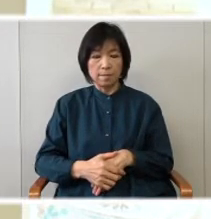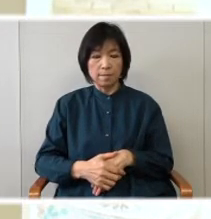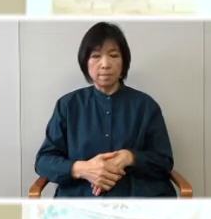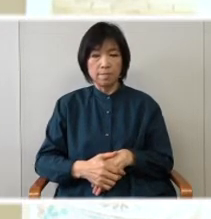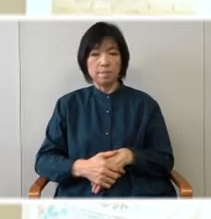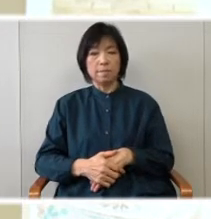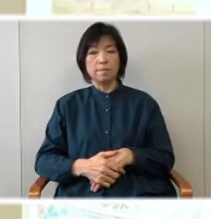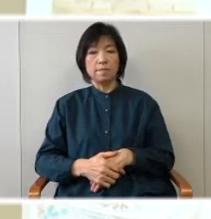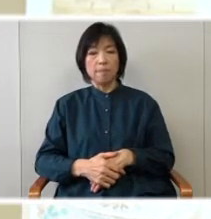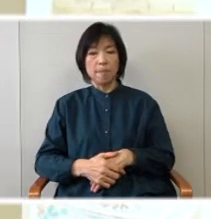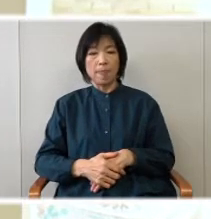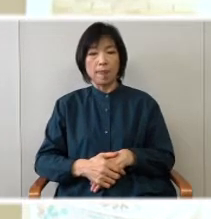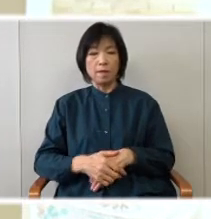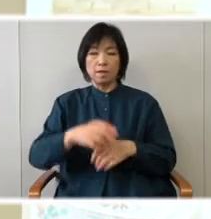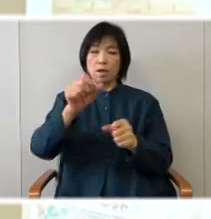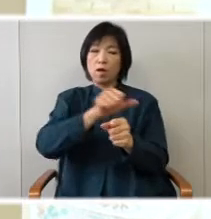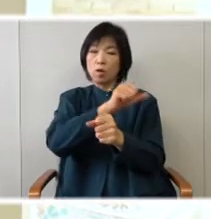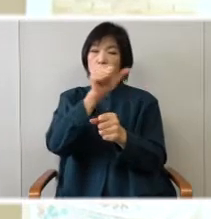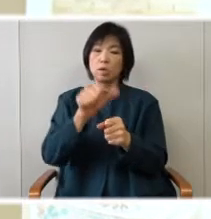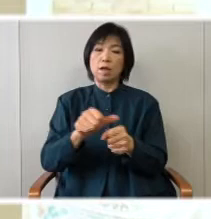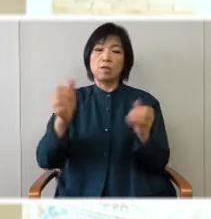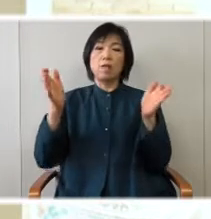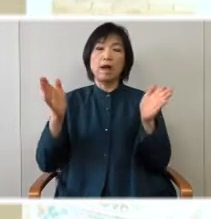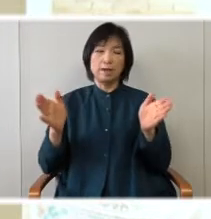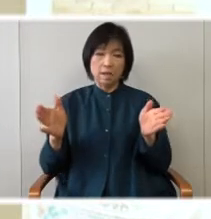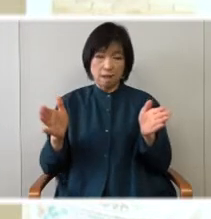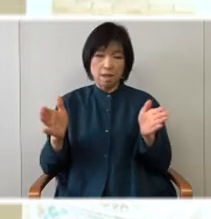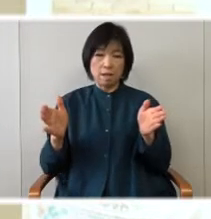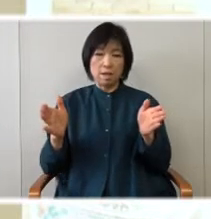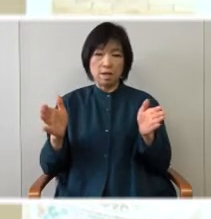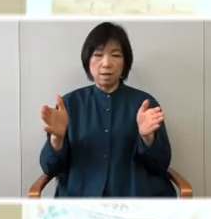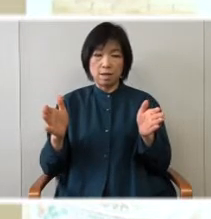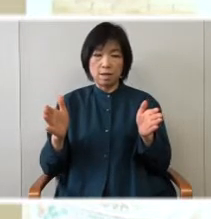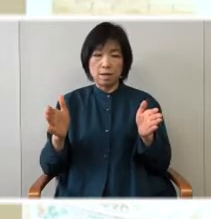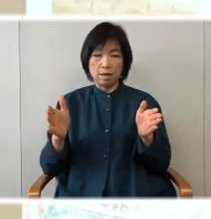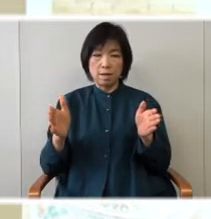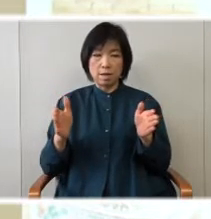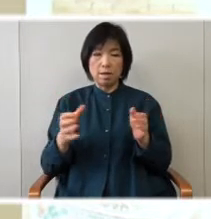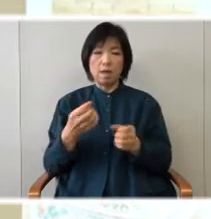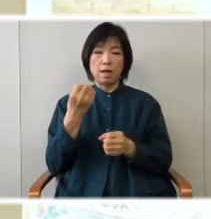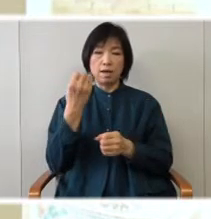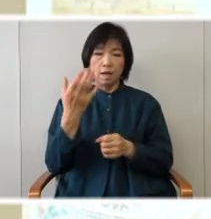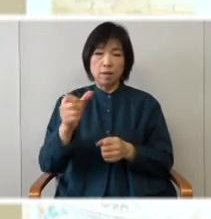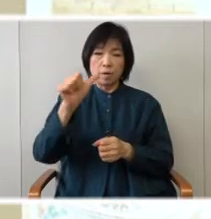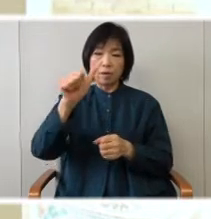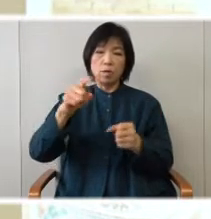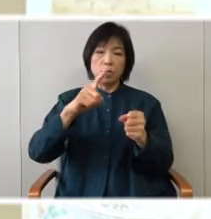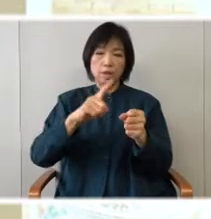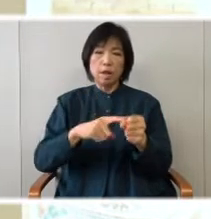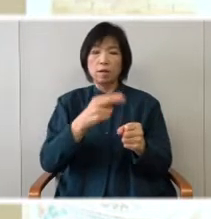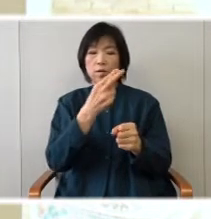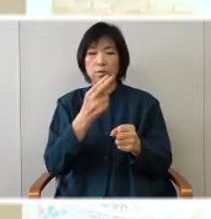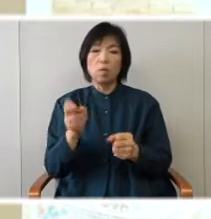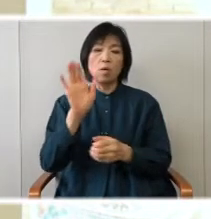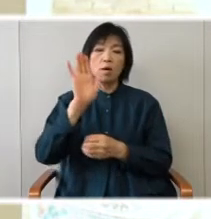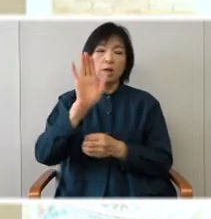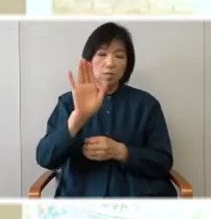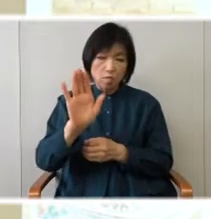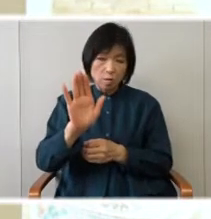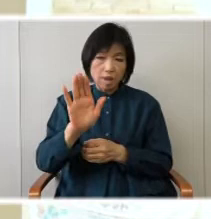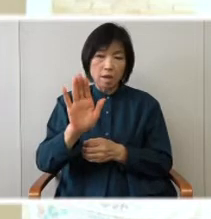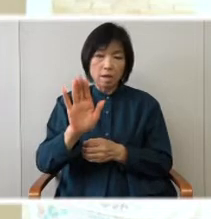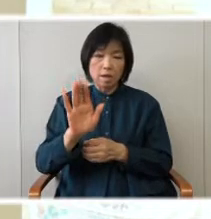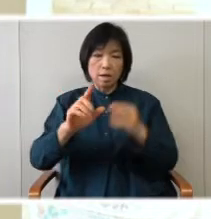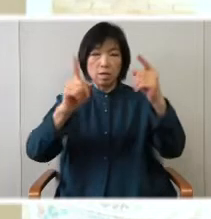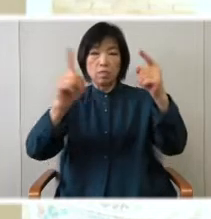あと、まあ、5年の間ということの中で令和5年度以降でありますが、今年度の事業に加え